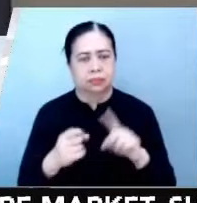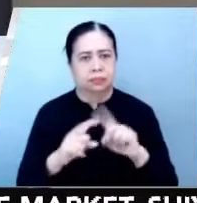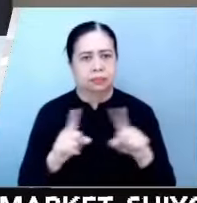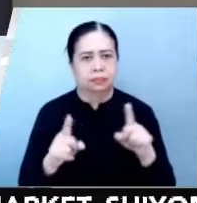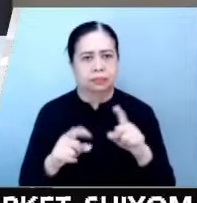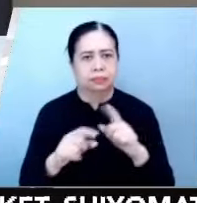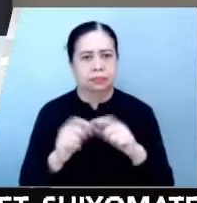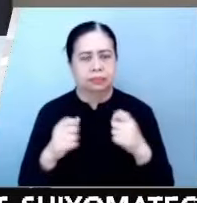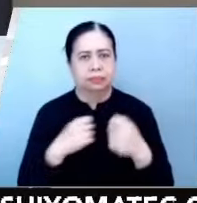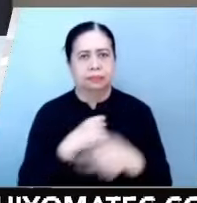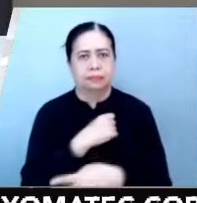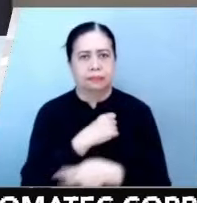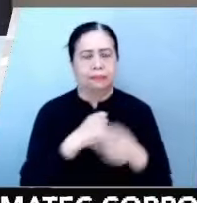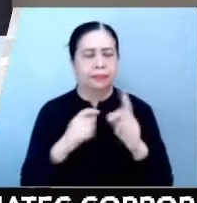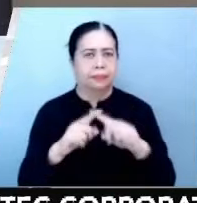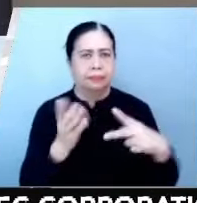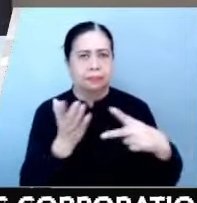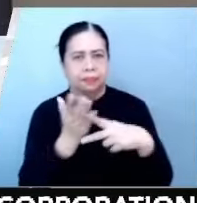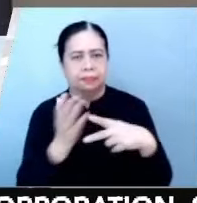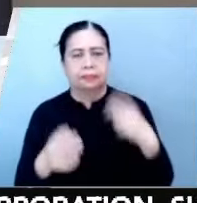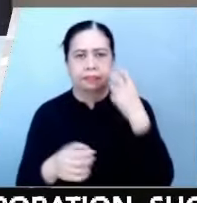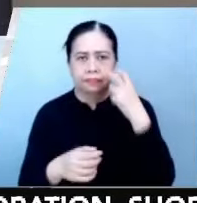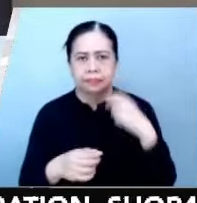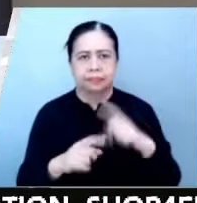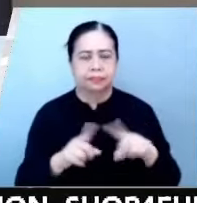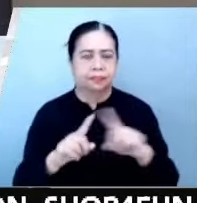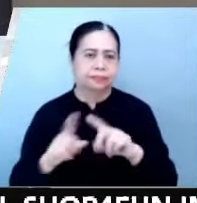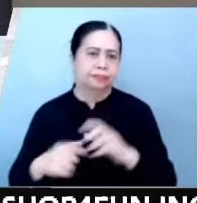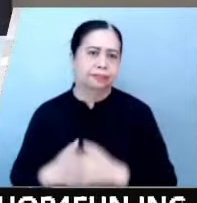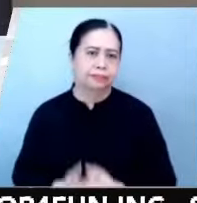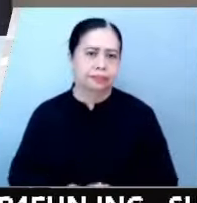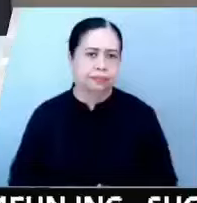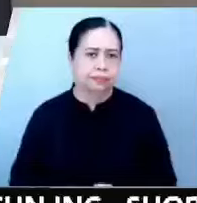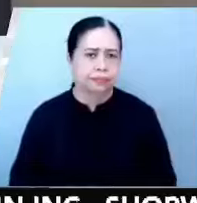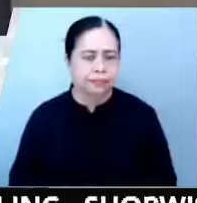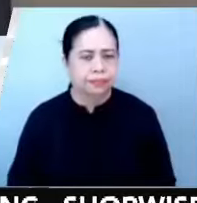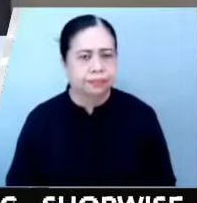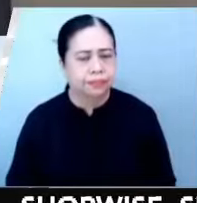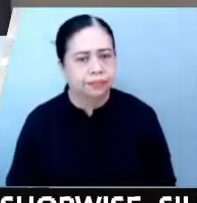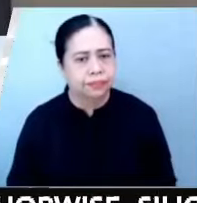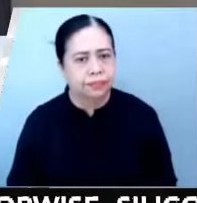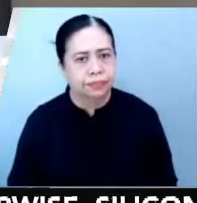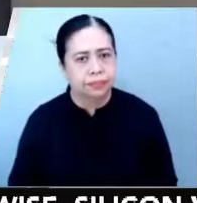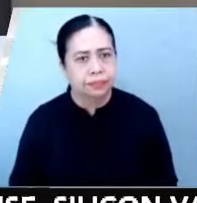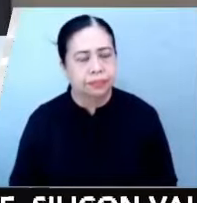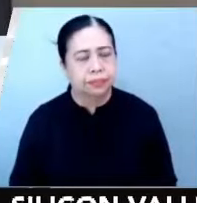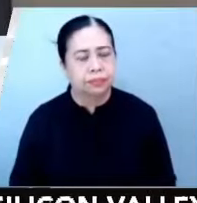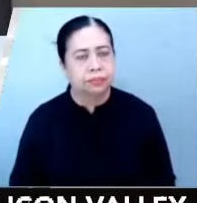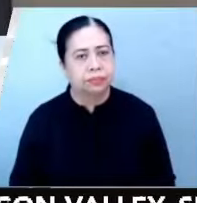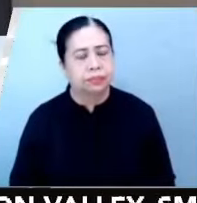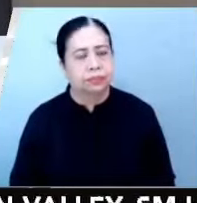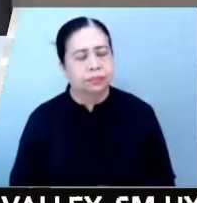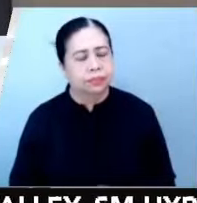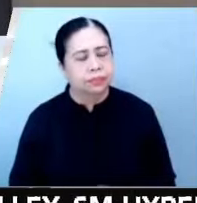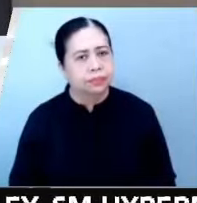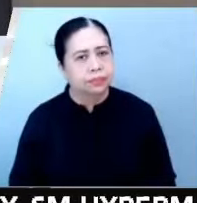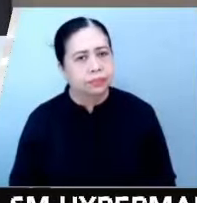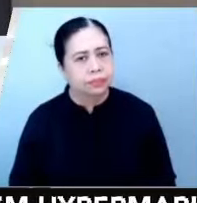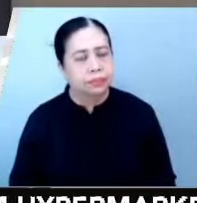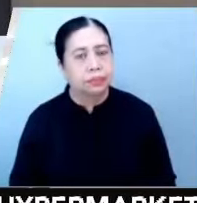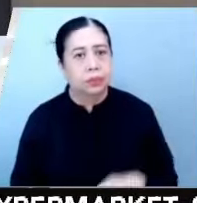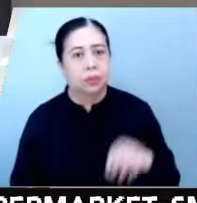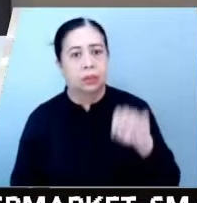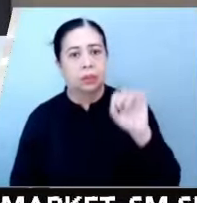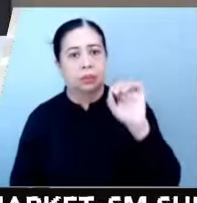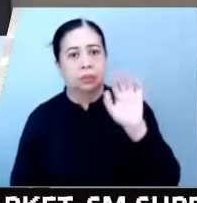po. Nabuog na ba itong grupo na to? Lumalabas sir dito sa ating record na out of 5 ay isa na